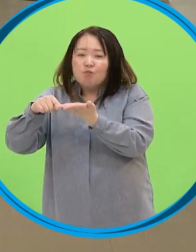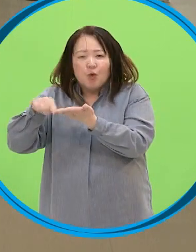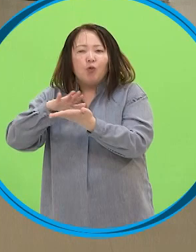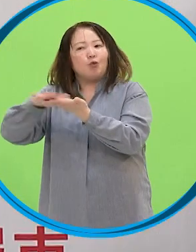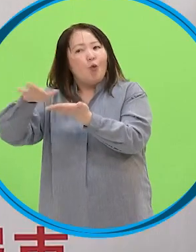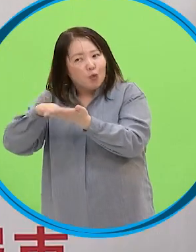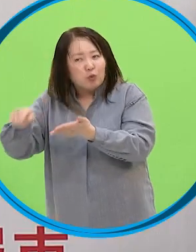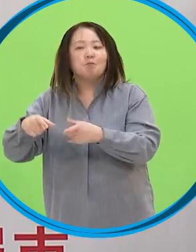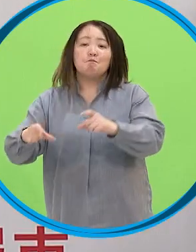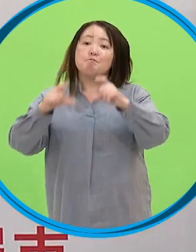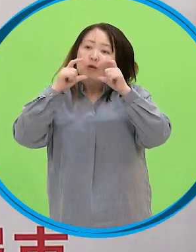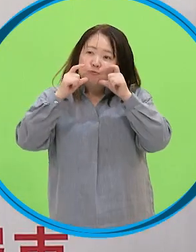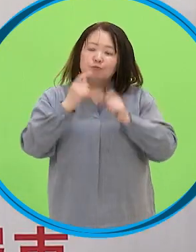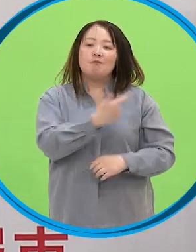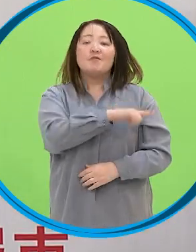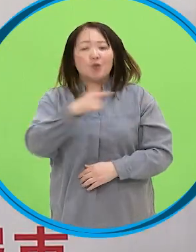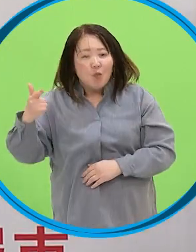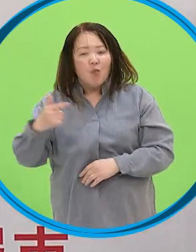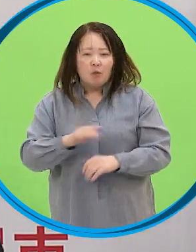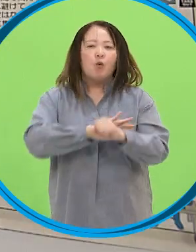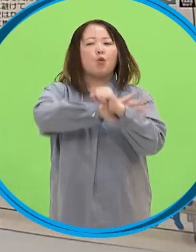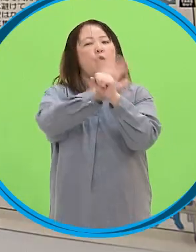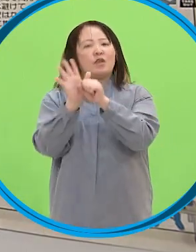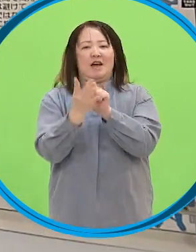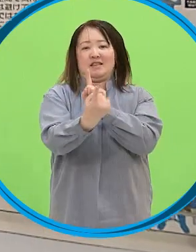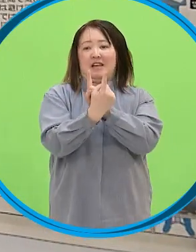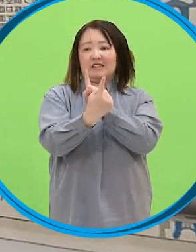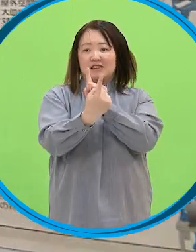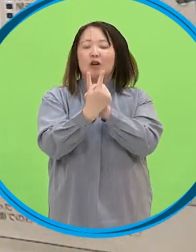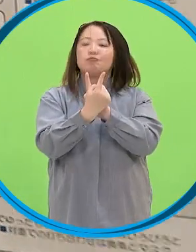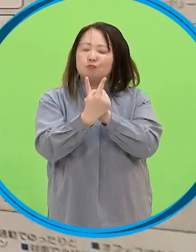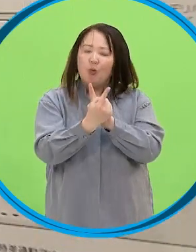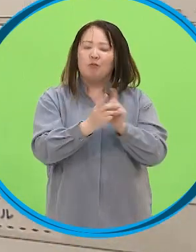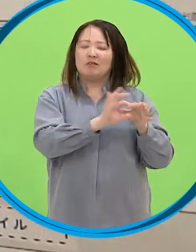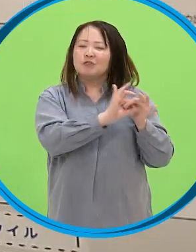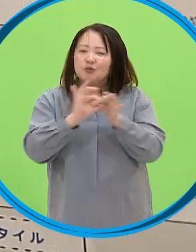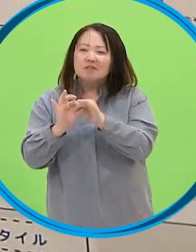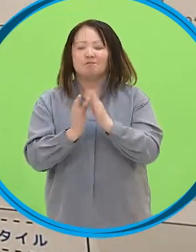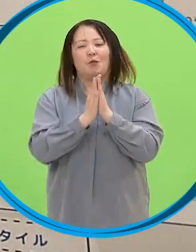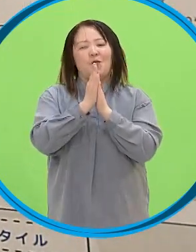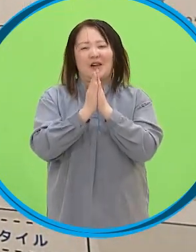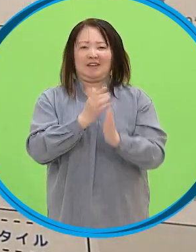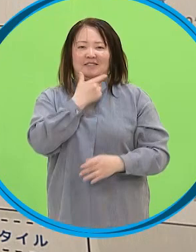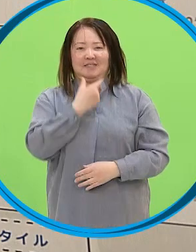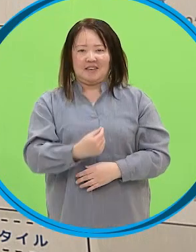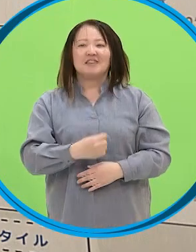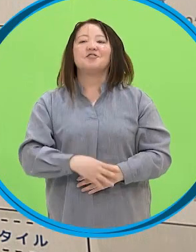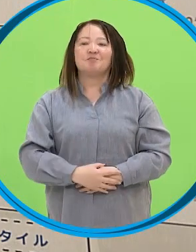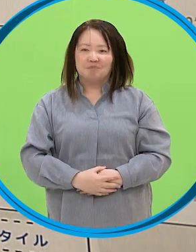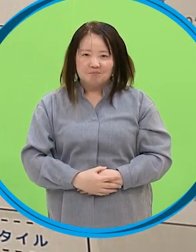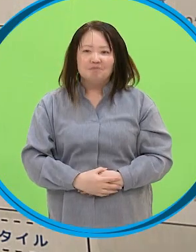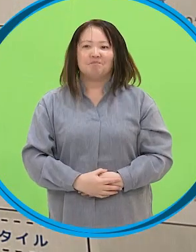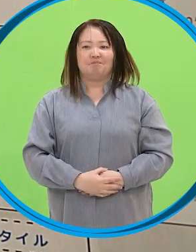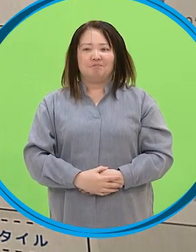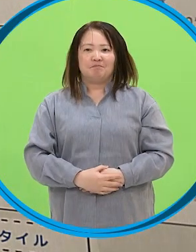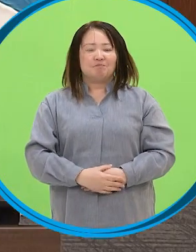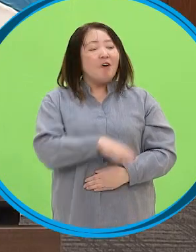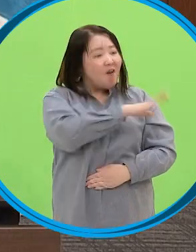消毒、そしてマスクの着用など基本的なコロナ対策を引き続きお願いをしたいと思います